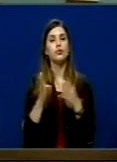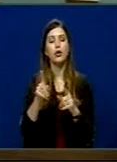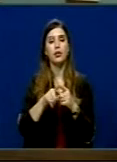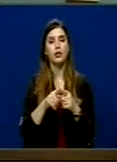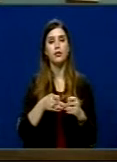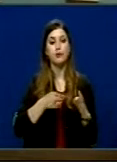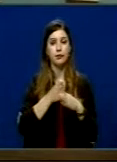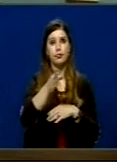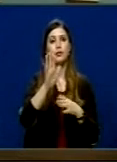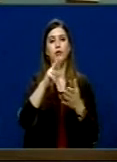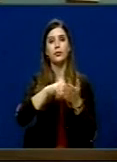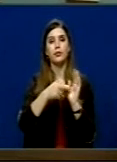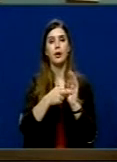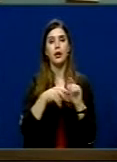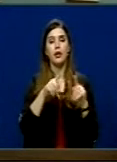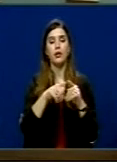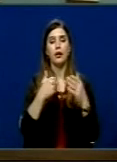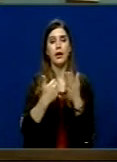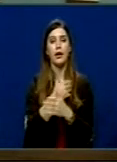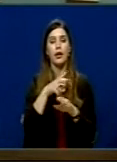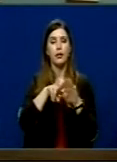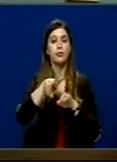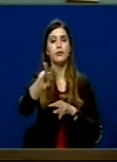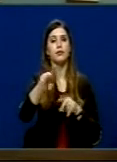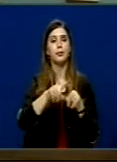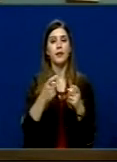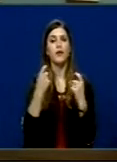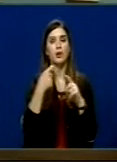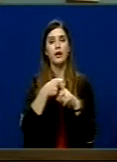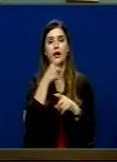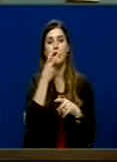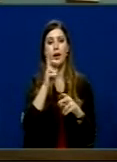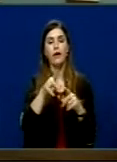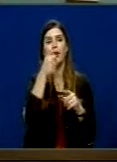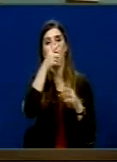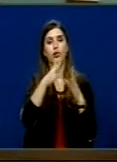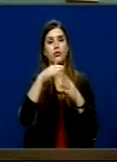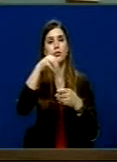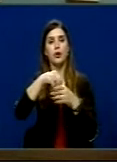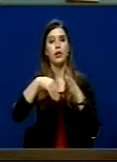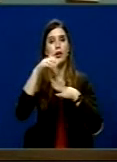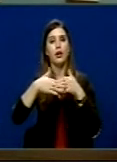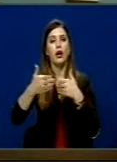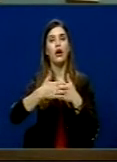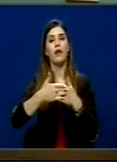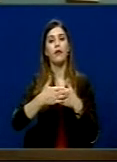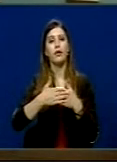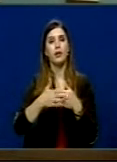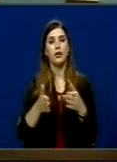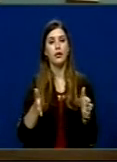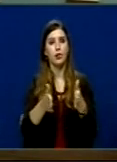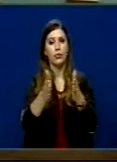pamundësia e zgjidhjes teknike të kalimit të rrugës së re nëpër Kiev, për arsye se aty ndodhen objekte të ndërtuara shumë afër rrugës